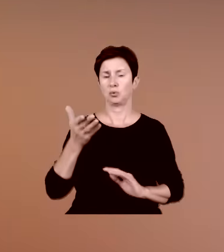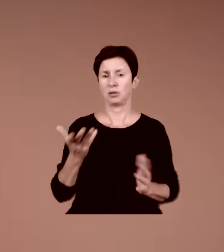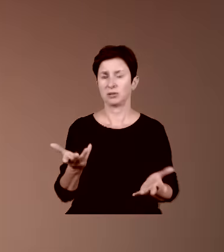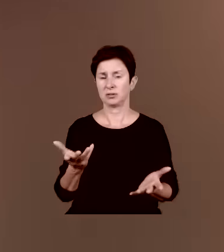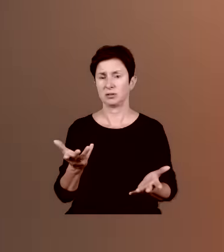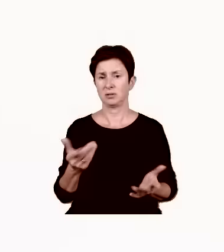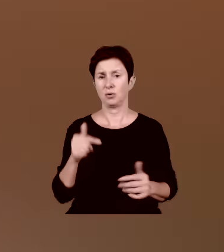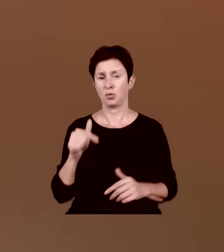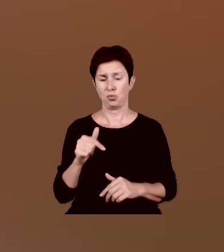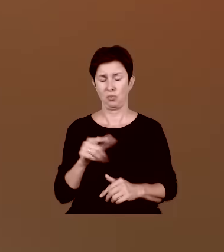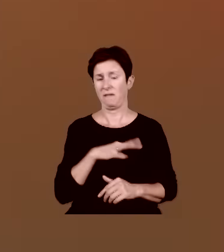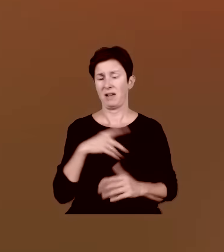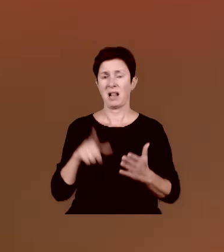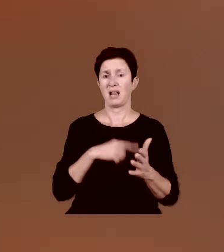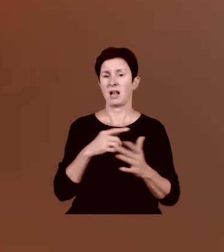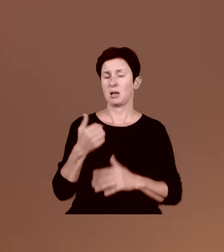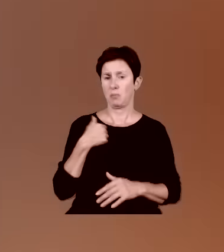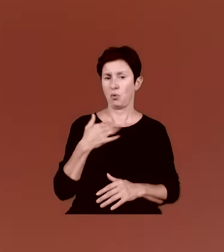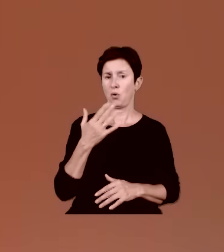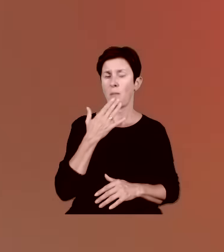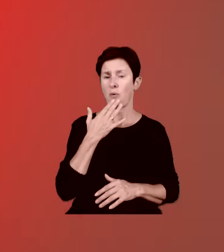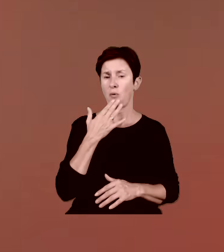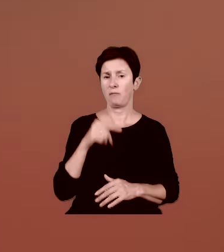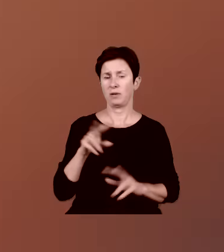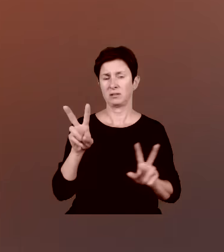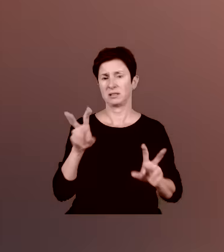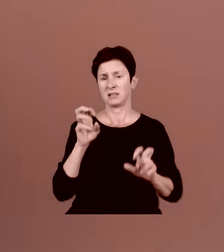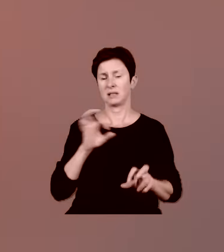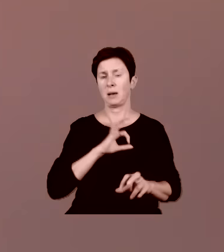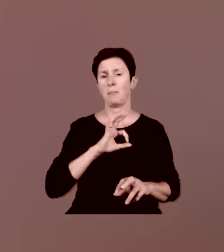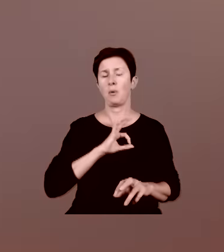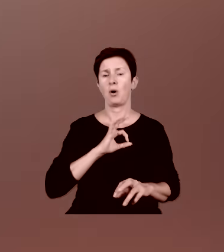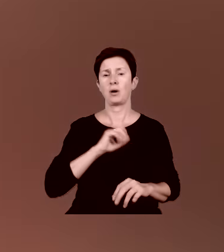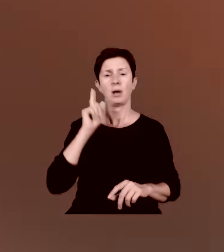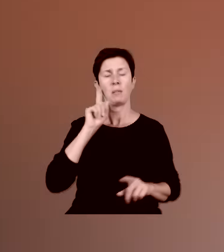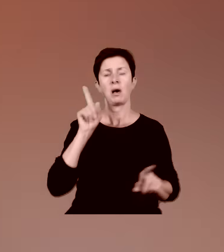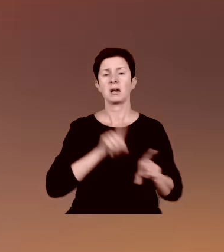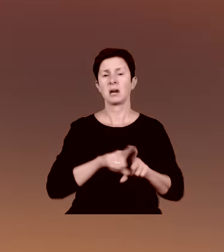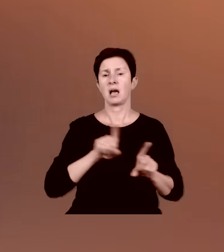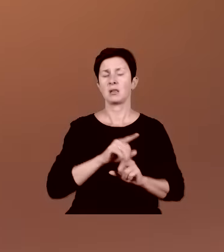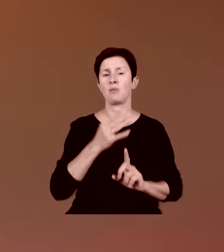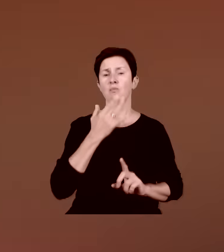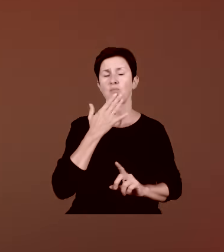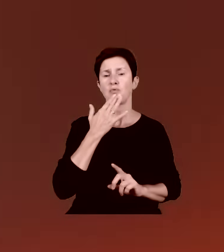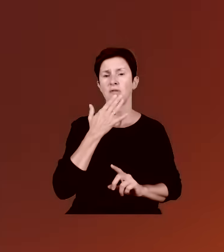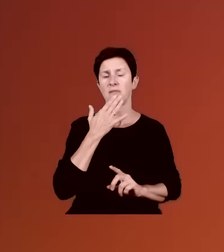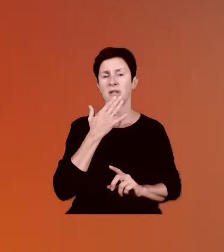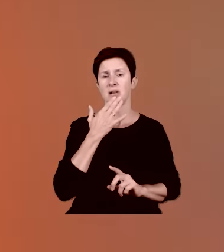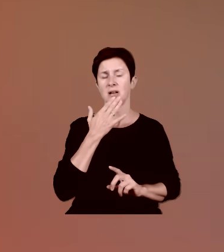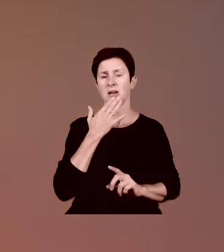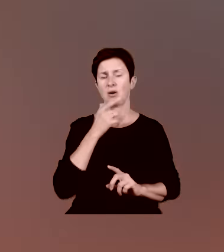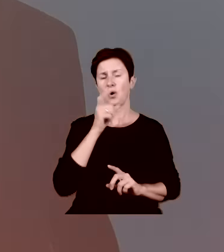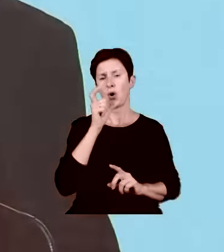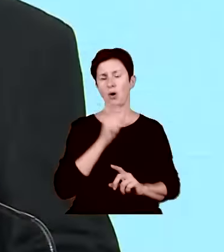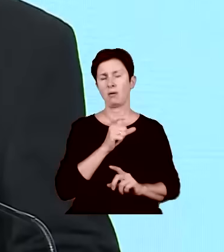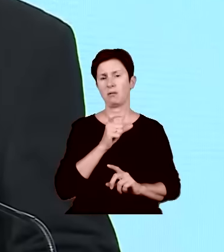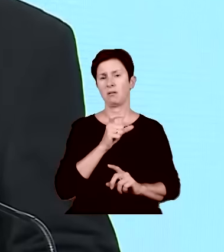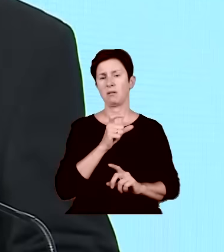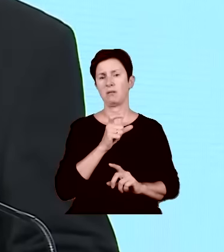miejsca mówiłem, skądinąd to cytat z mojego świętej pamięci brata, najbardziej życzliwej